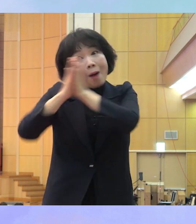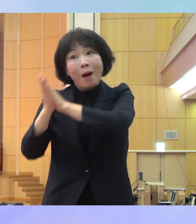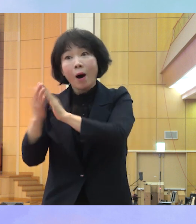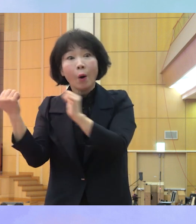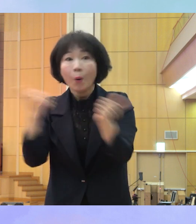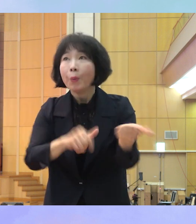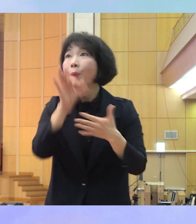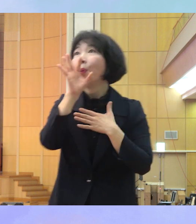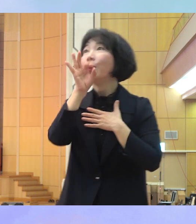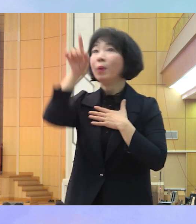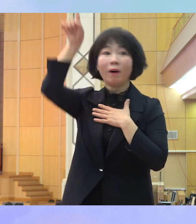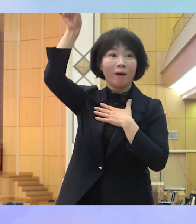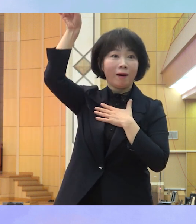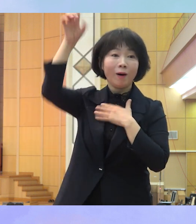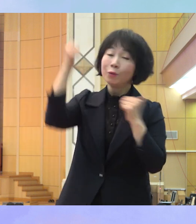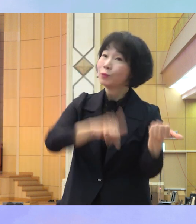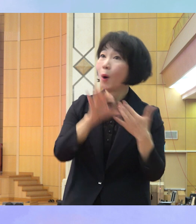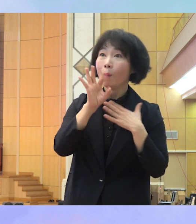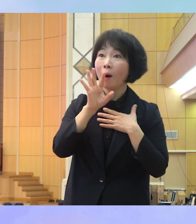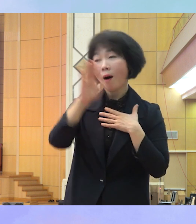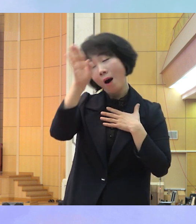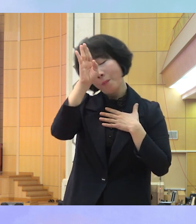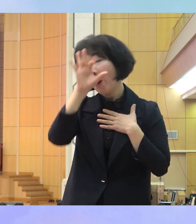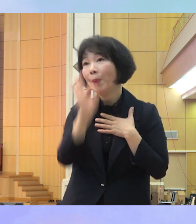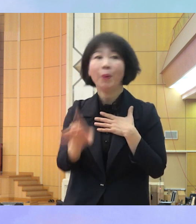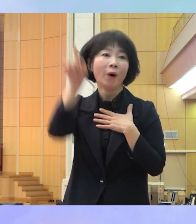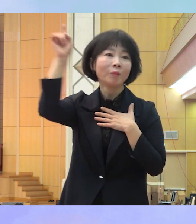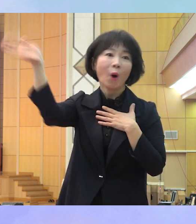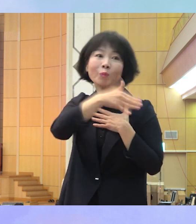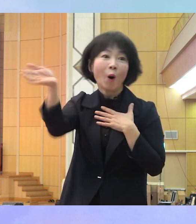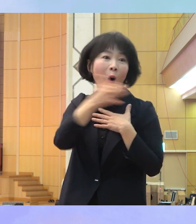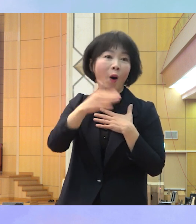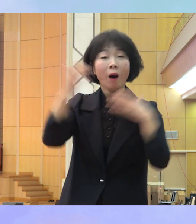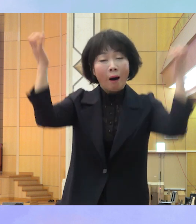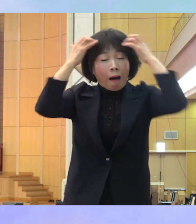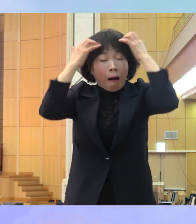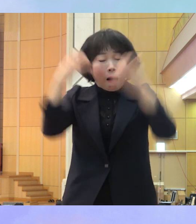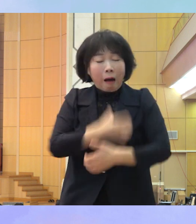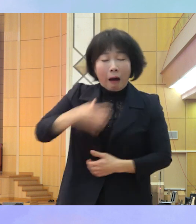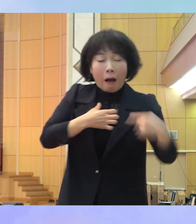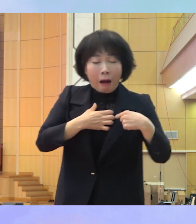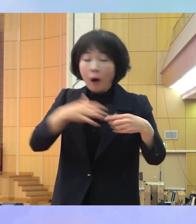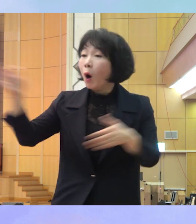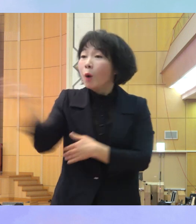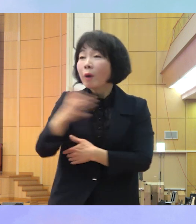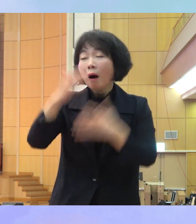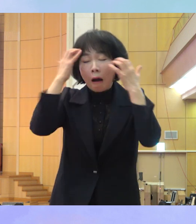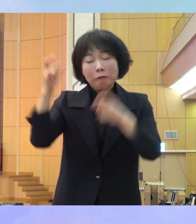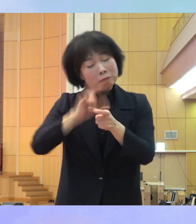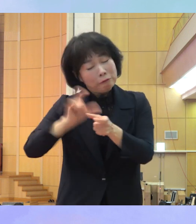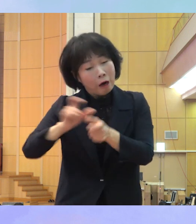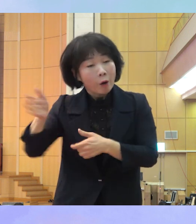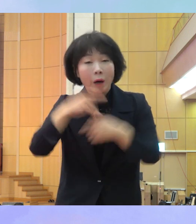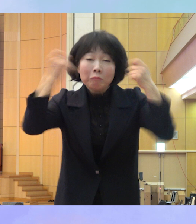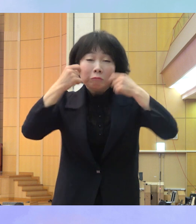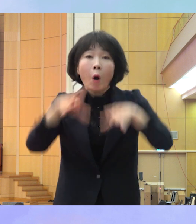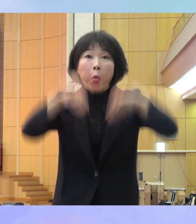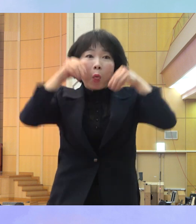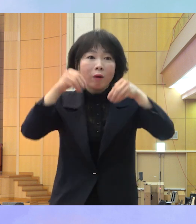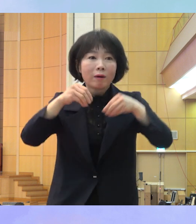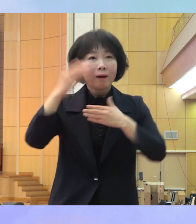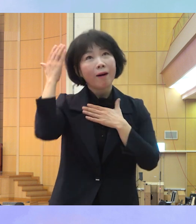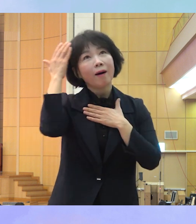것도 없고, 죽는 것이 없으니까 병도 없고 근심 걱정도 없고 괴로움도 없고 눈물도